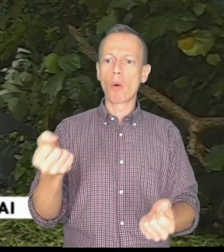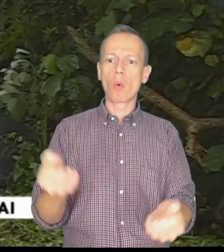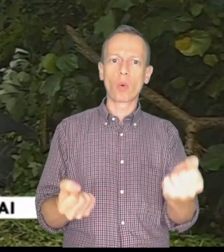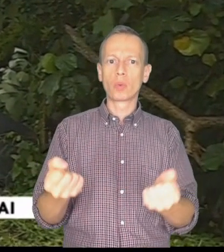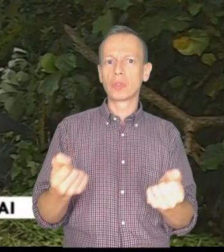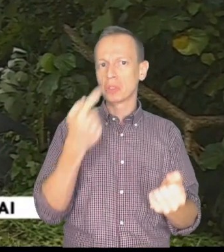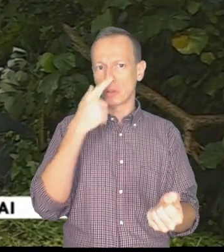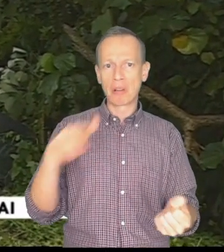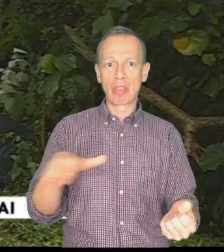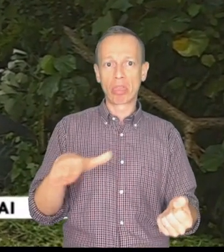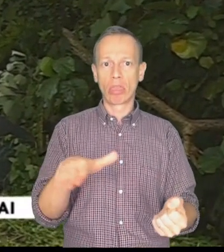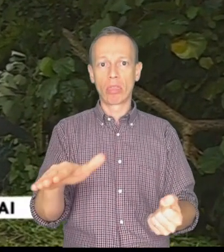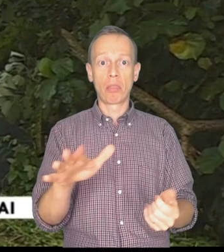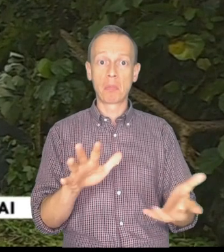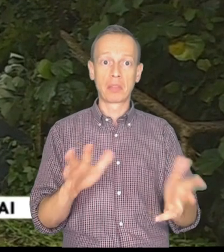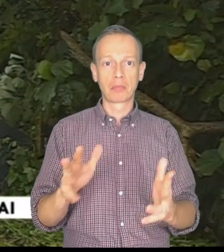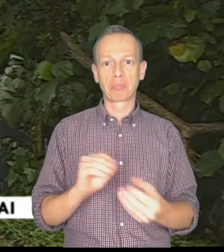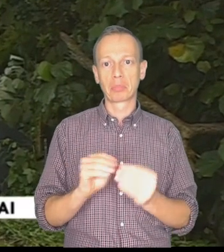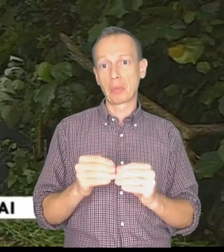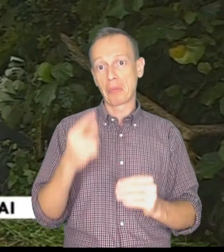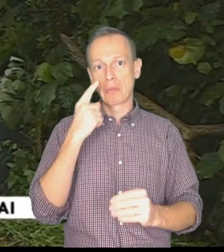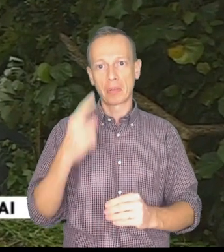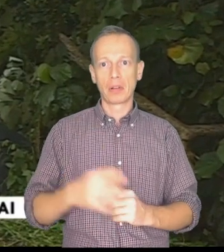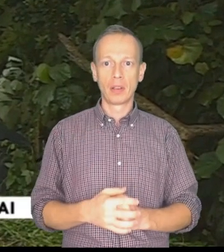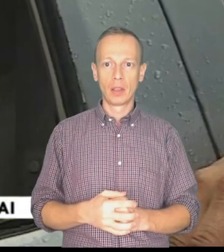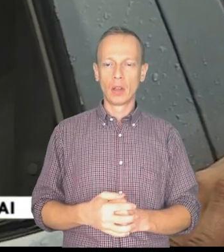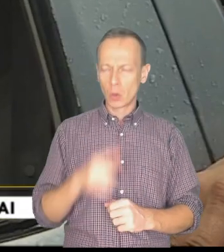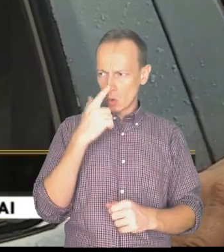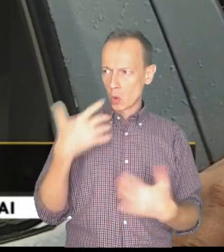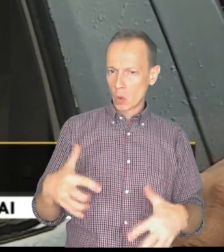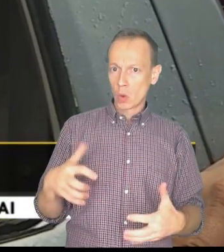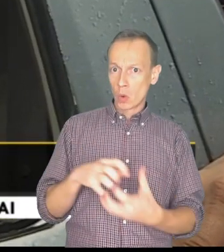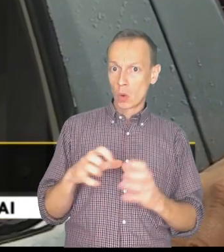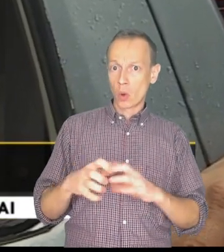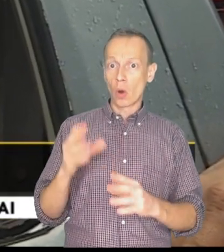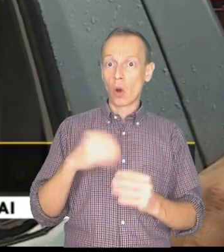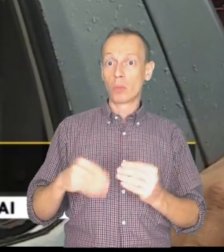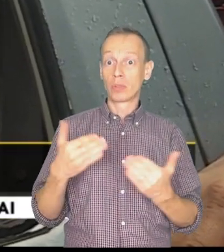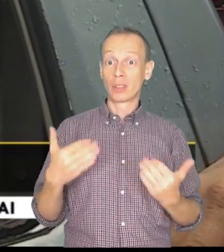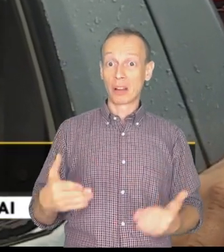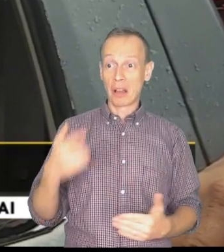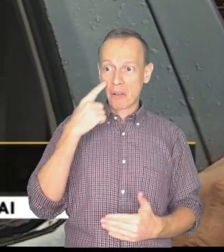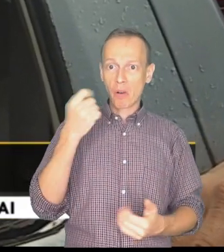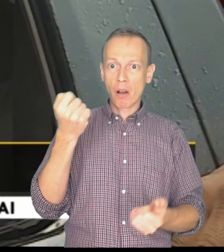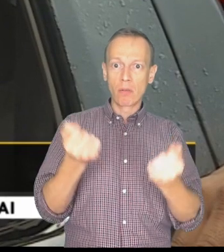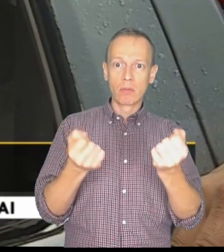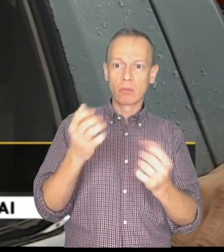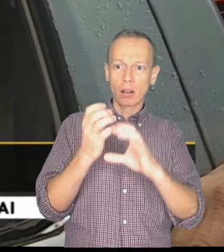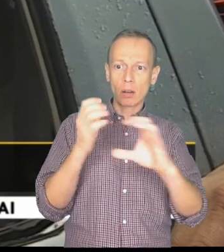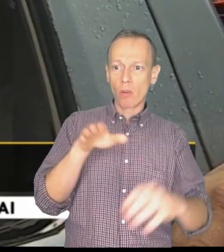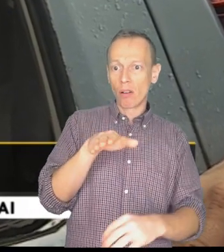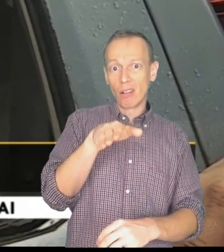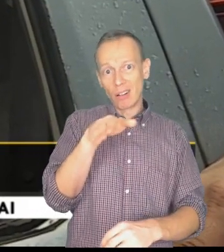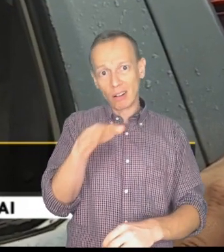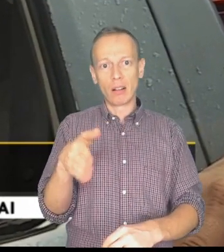conduire aussi, je pense qu'il aurait perdu le contrôle. Donc, tout simplement. Très compliqué, surtout vu la situation, la position du véhicule.